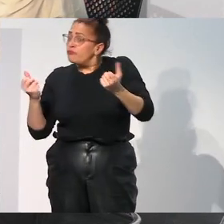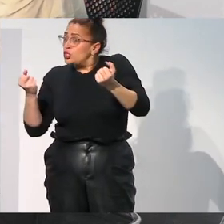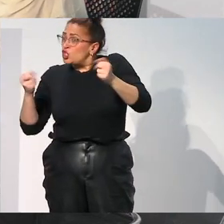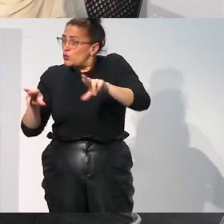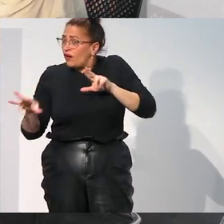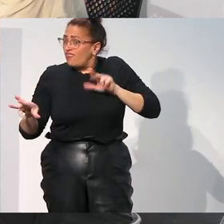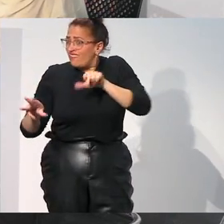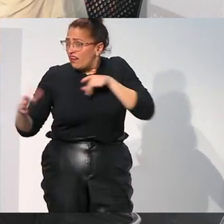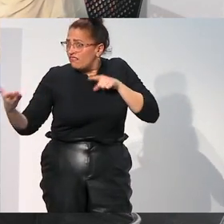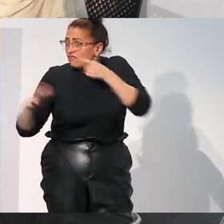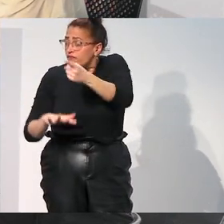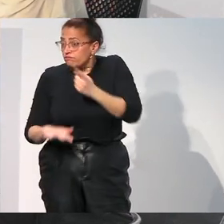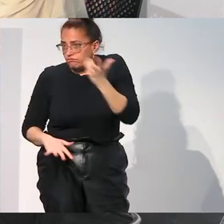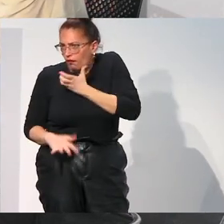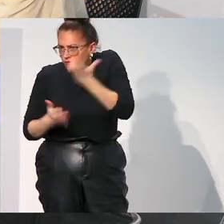absolument tragique.